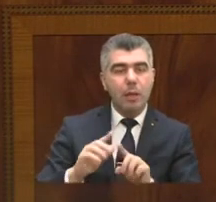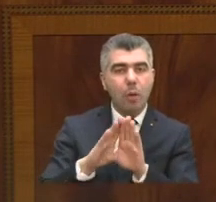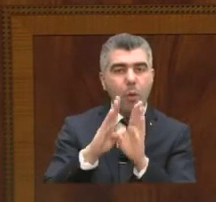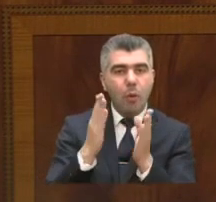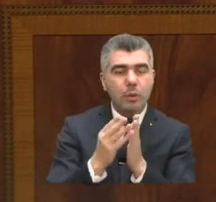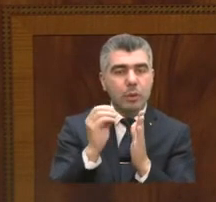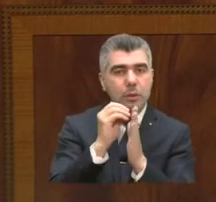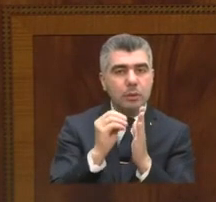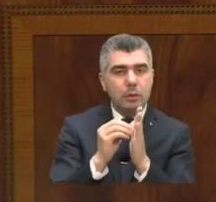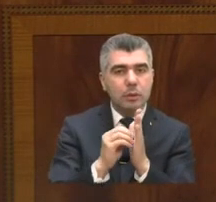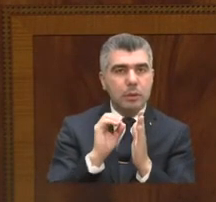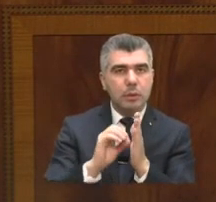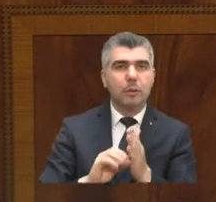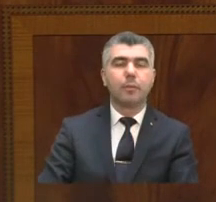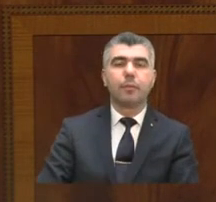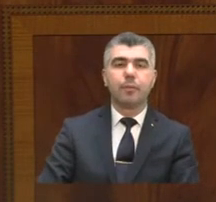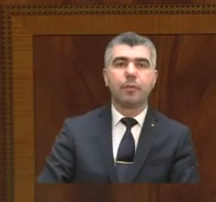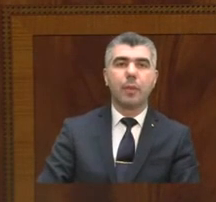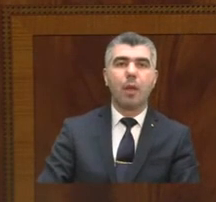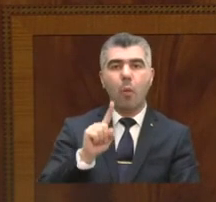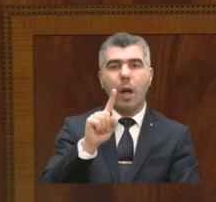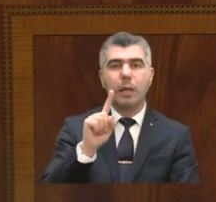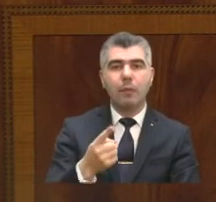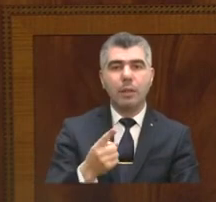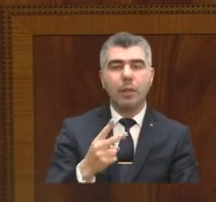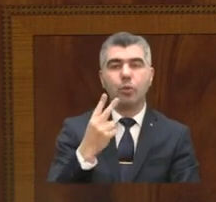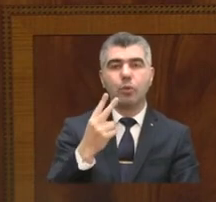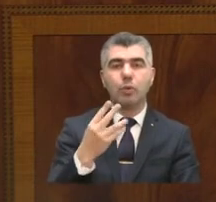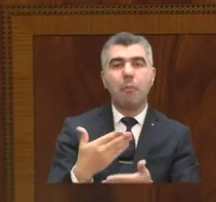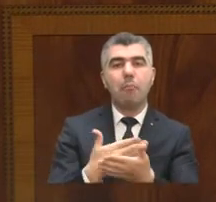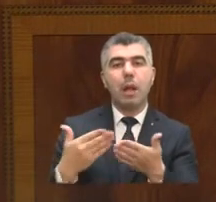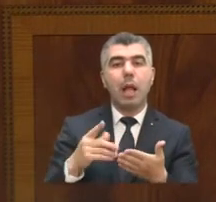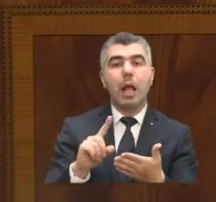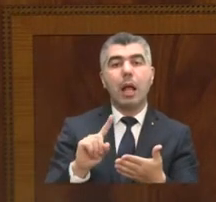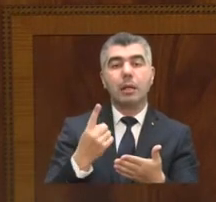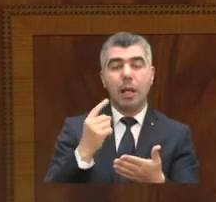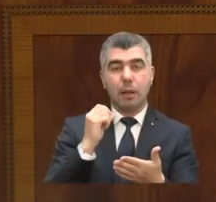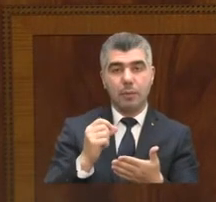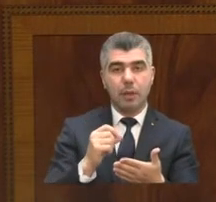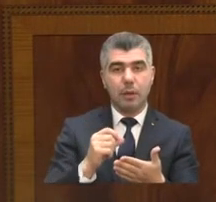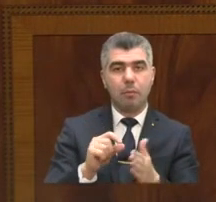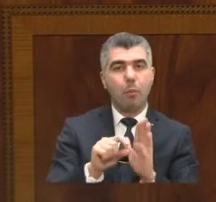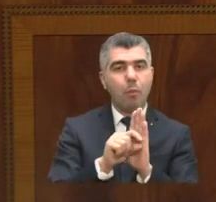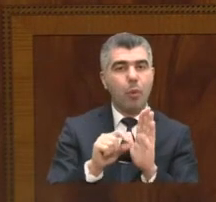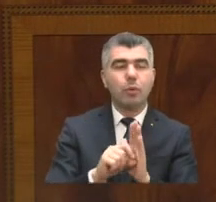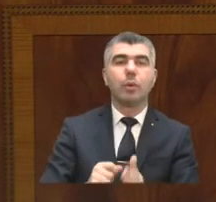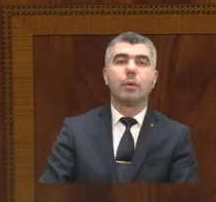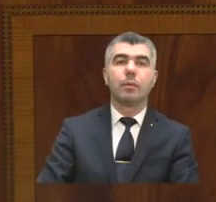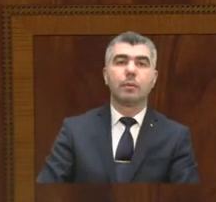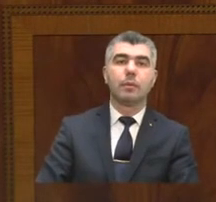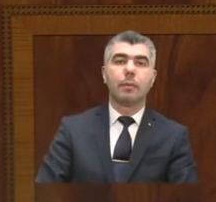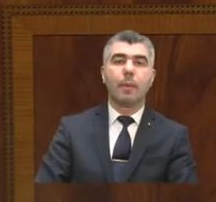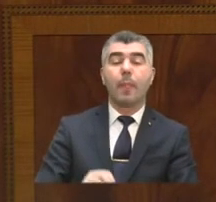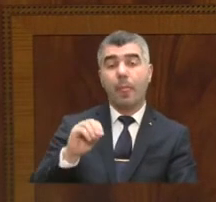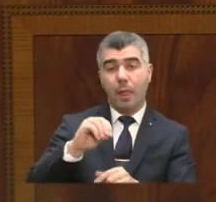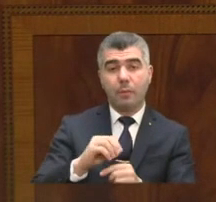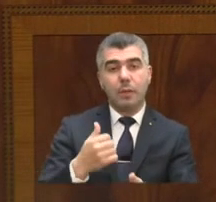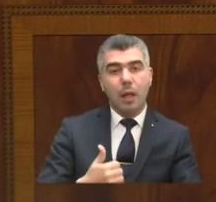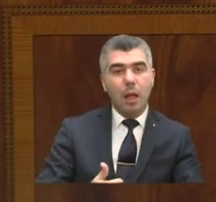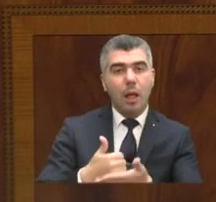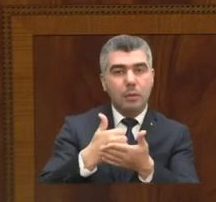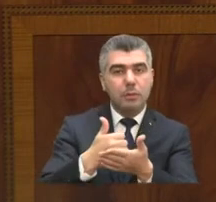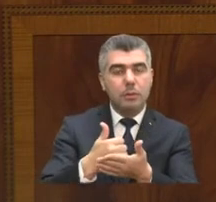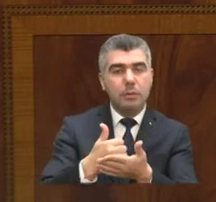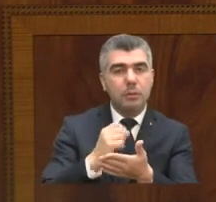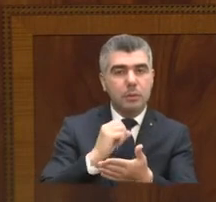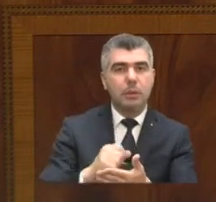تقريبا في نفس المستوى، يعني 1.2 مليار درهم في نفس الموضوع. أما فيما يخص تحسين جودة الخدمات،